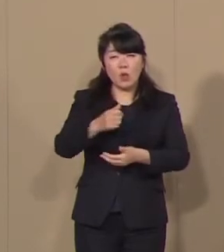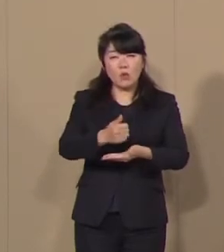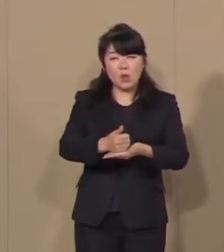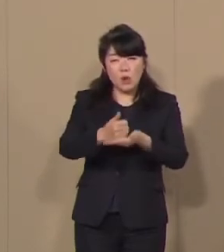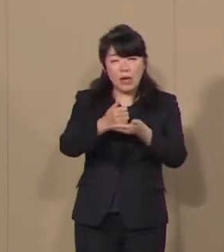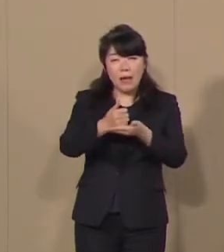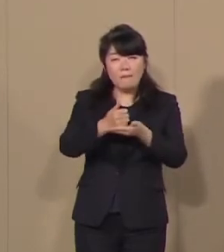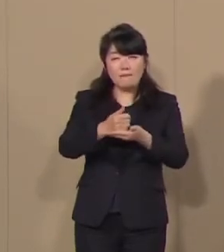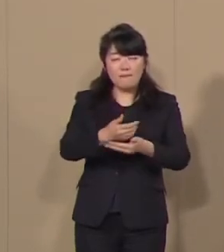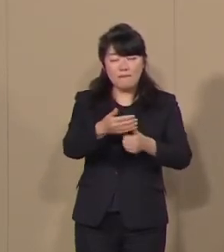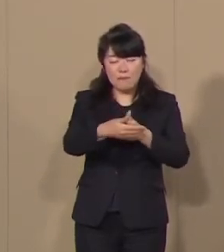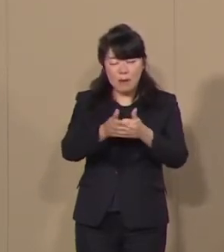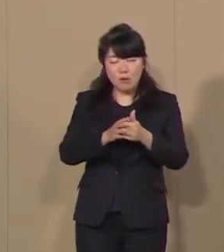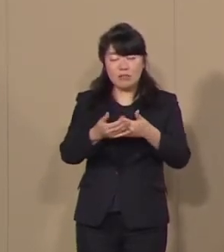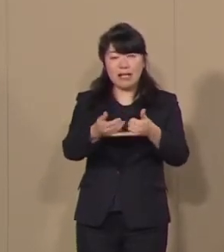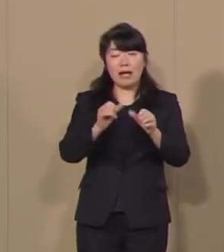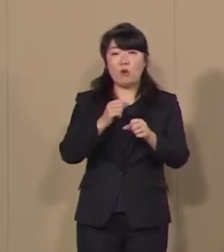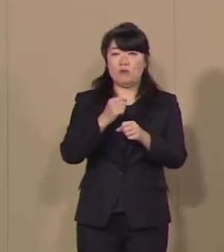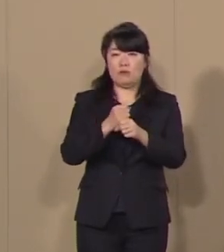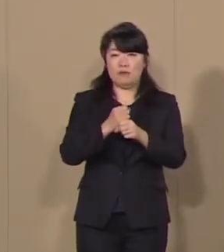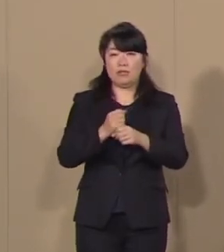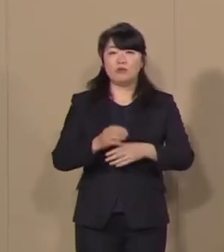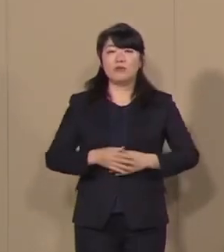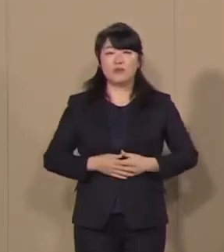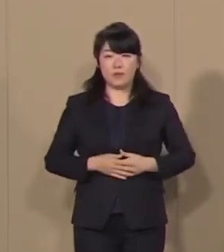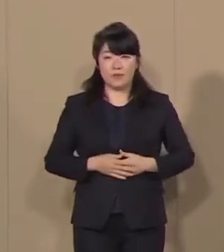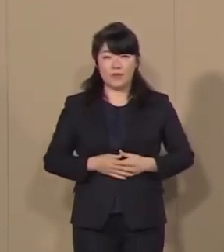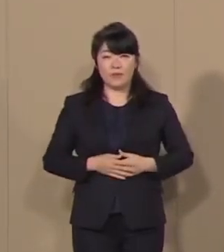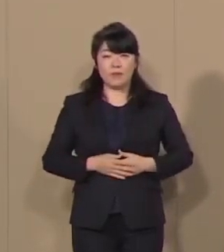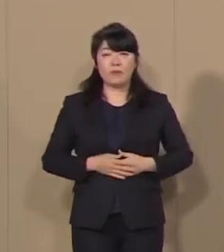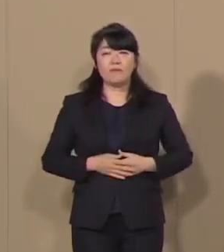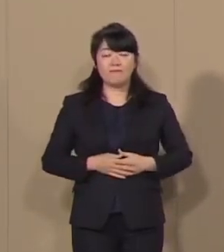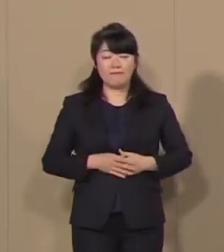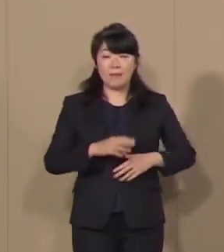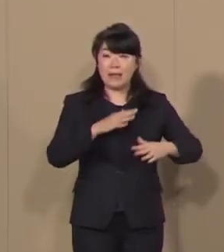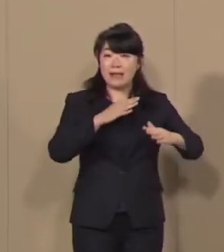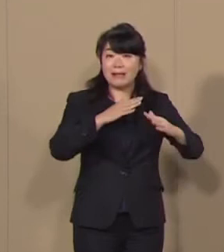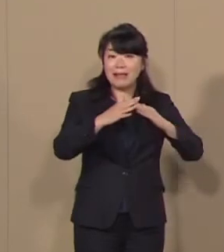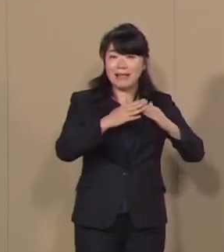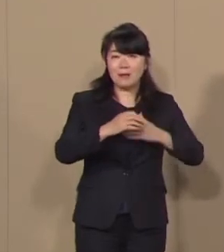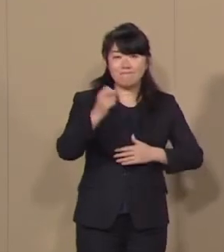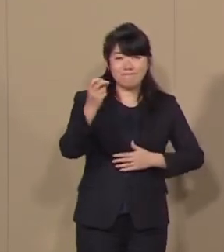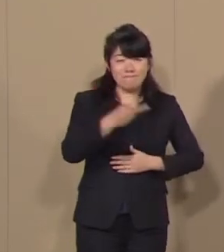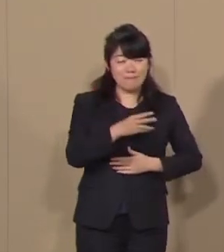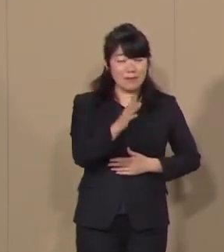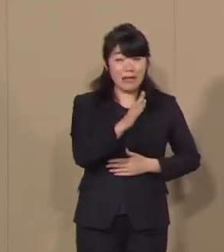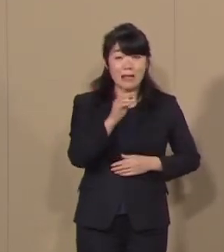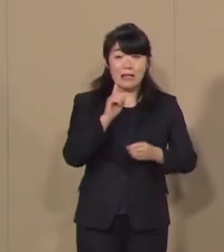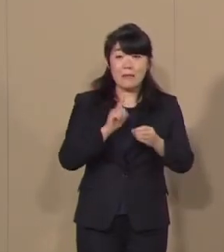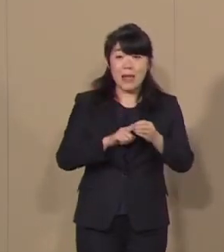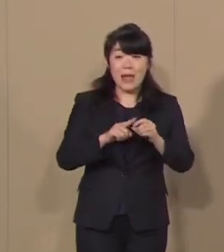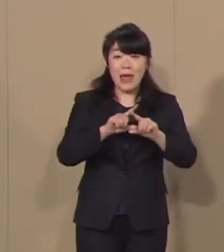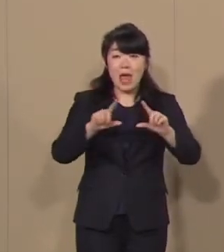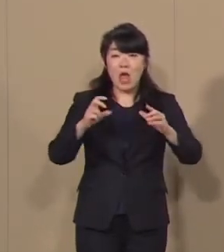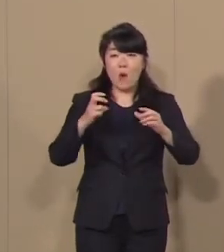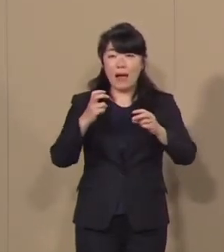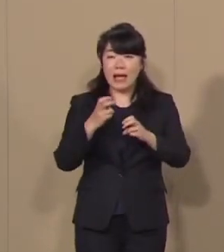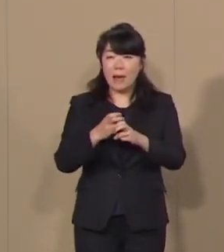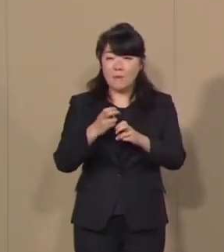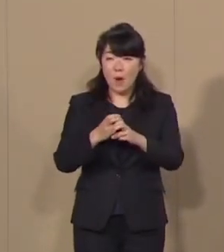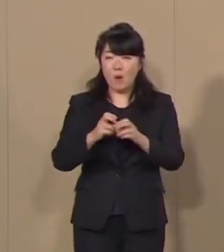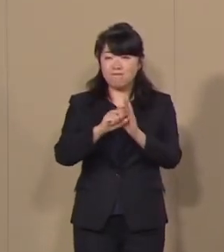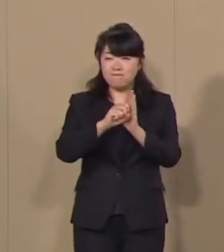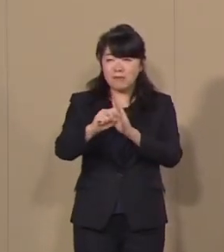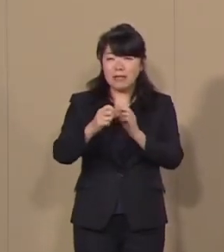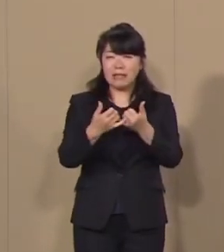つくっていきます社民党が作りたい社会は二度と戦争をしないため平和憲法を生かした社会を作る